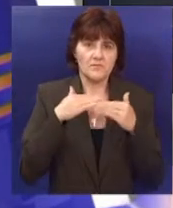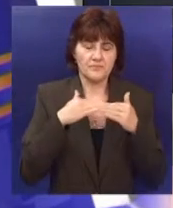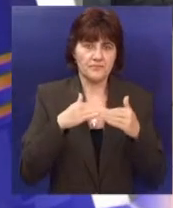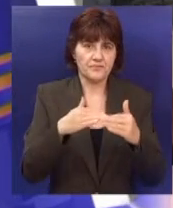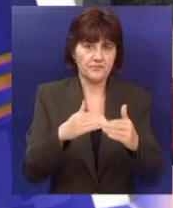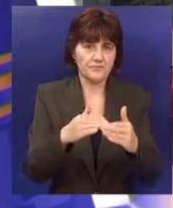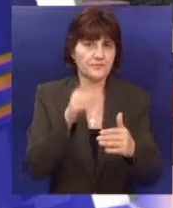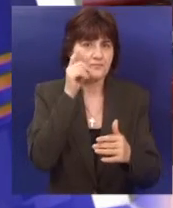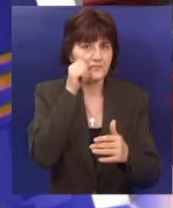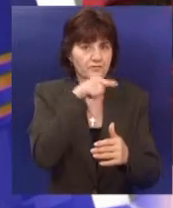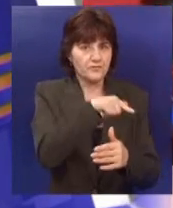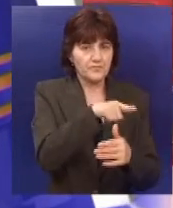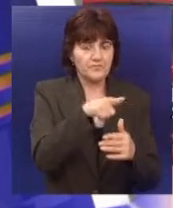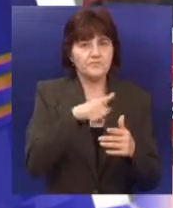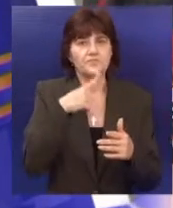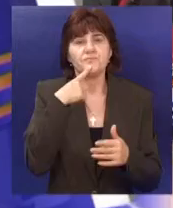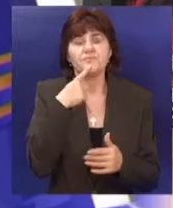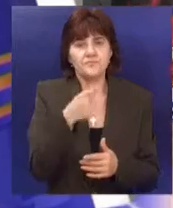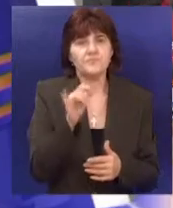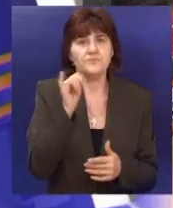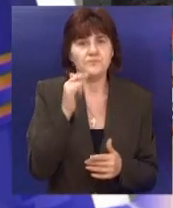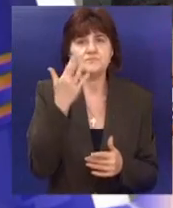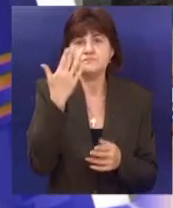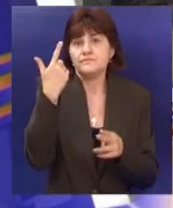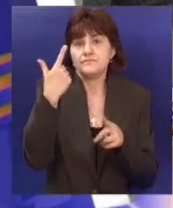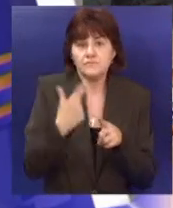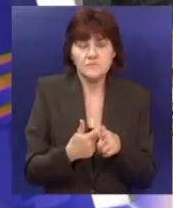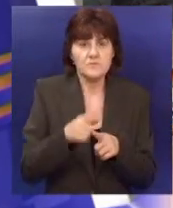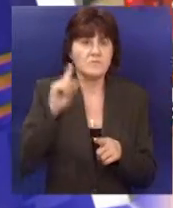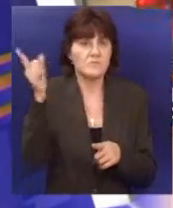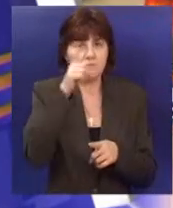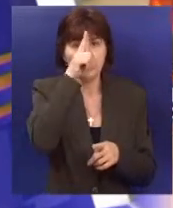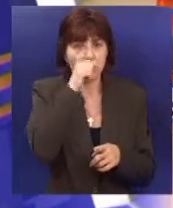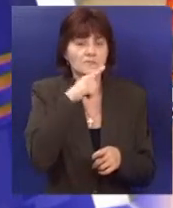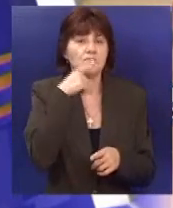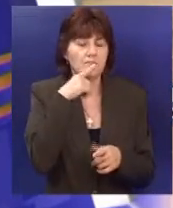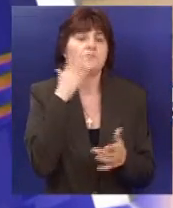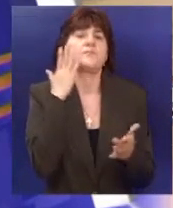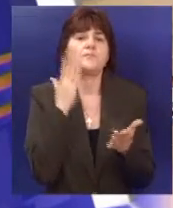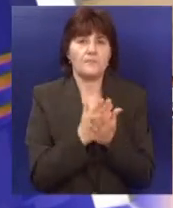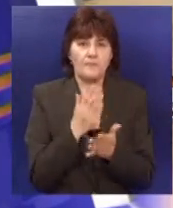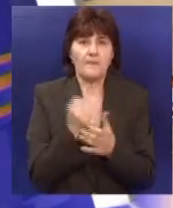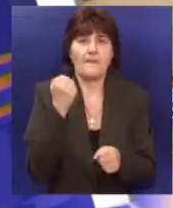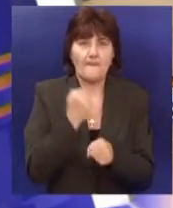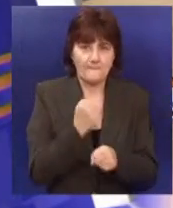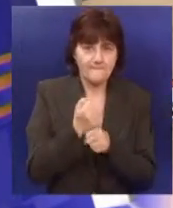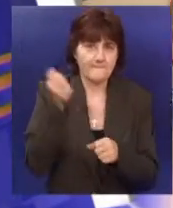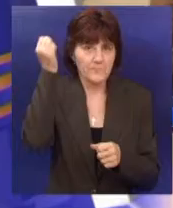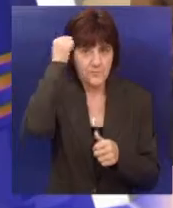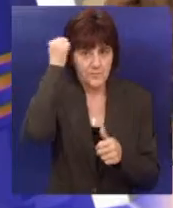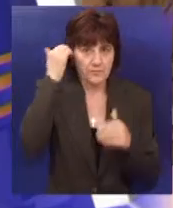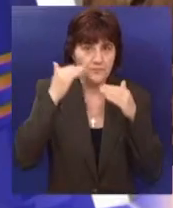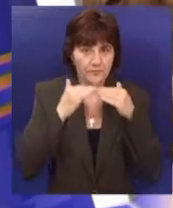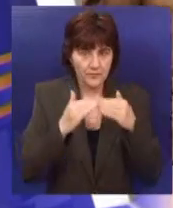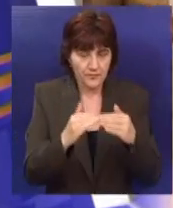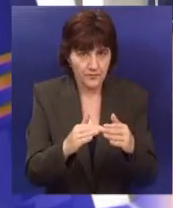grada. Stanovnici Nišavske ulice kažu da su im nekoliko puta već obećavali da će dobiti asfalt, ali da je sve ostalo samo